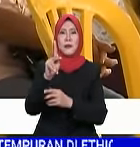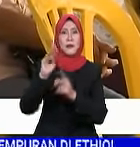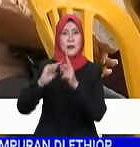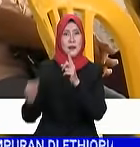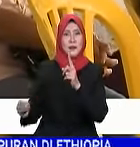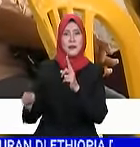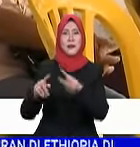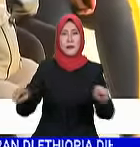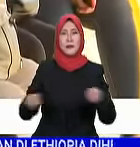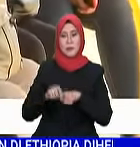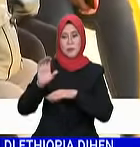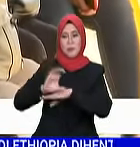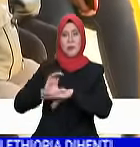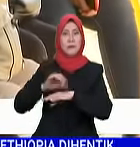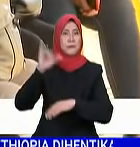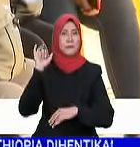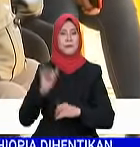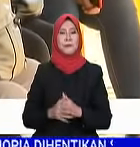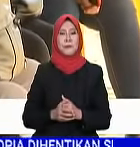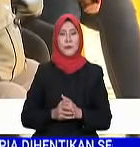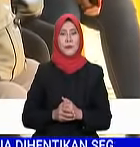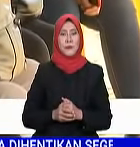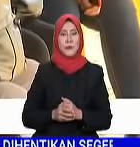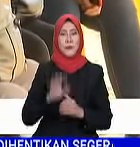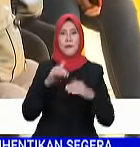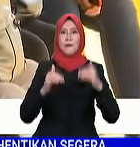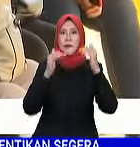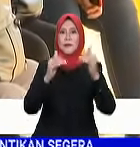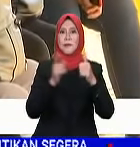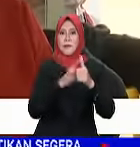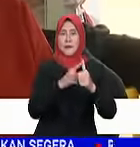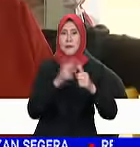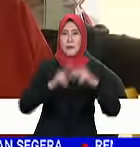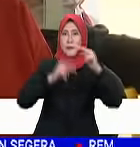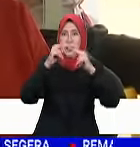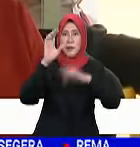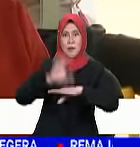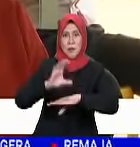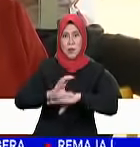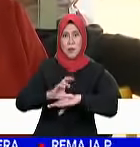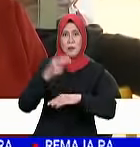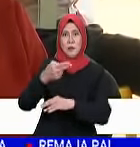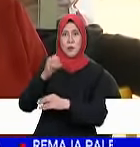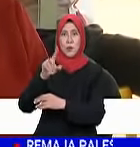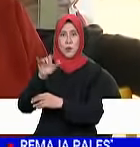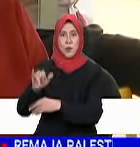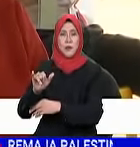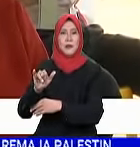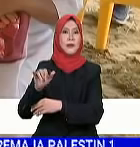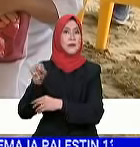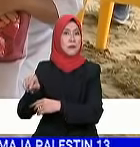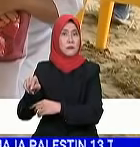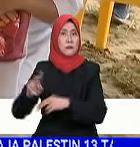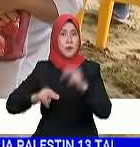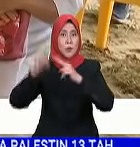di tapak gereja terbabit di Miri semalam. Sementara itu, fasa pertama pembinaan Gereja Katolik Holy Spirit Permajaya Miri terdiri